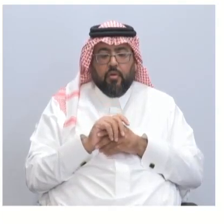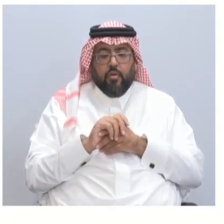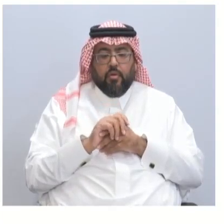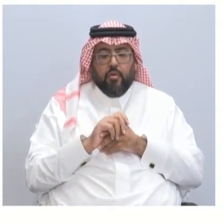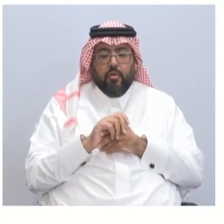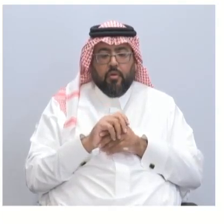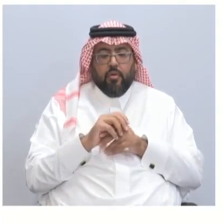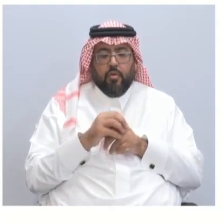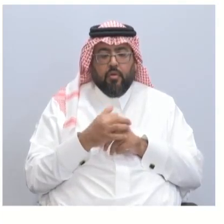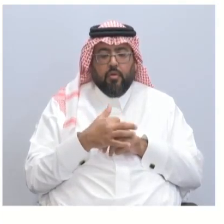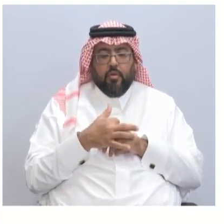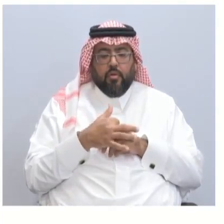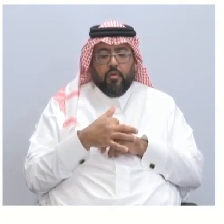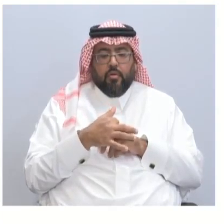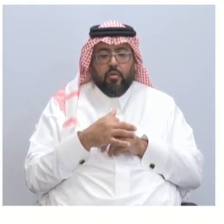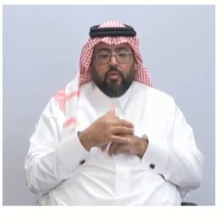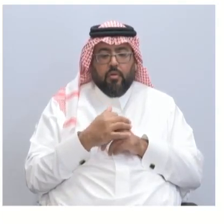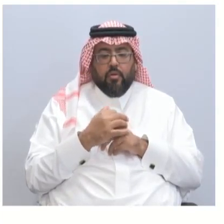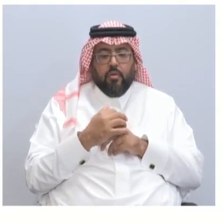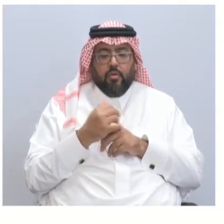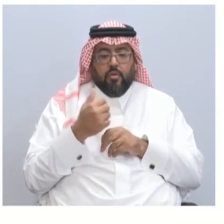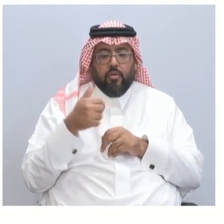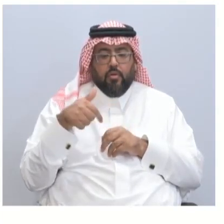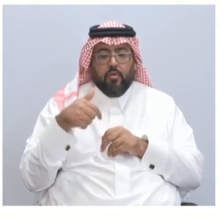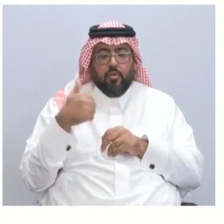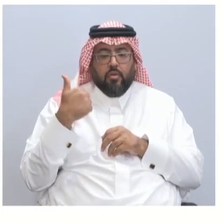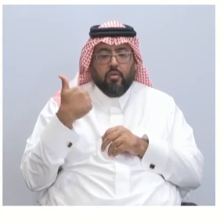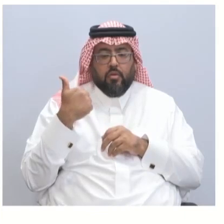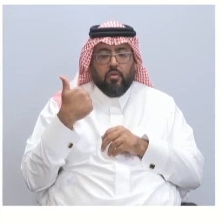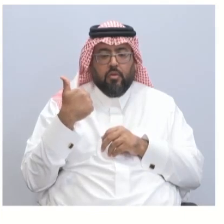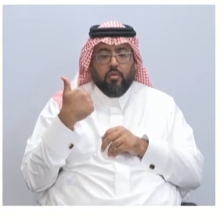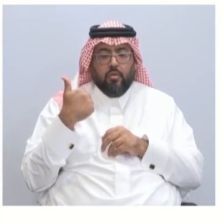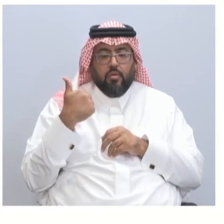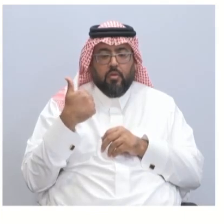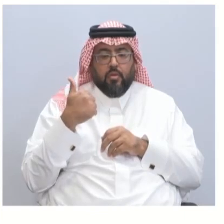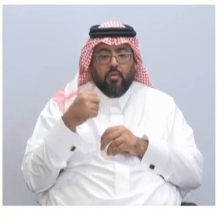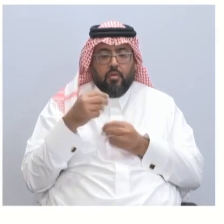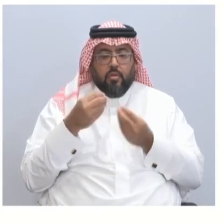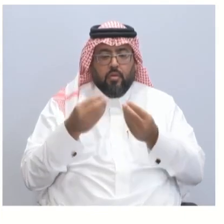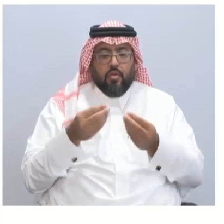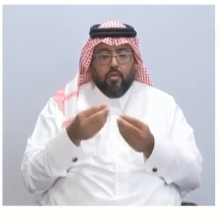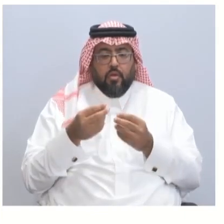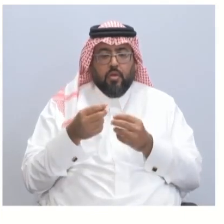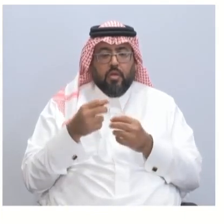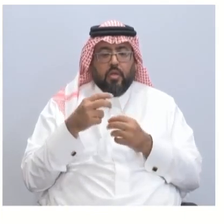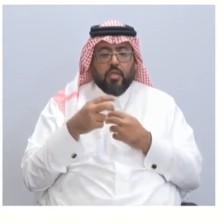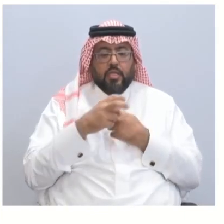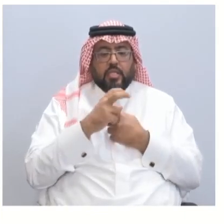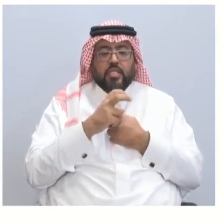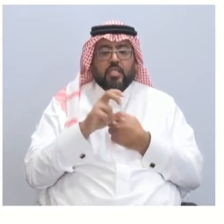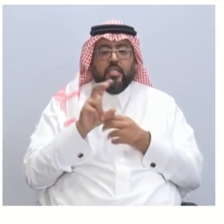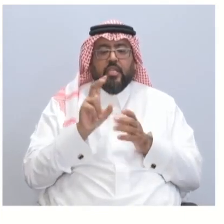زراعي مجانا للمزارعين 6ه تقديم القروض